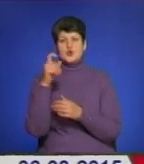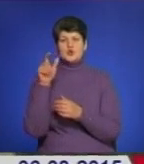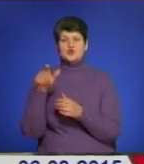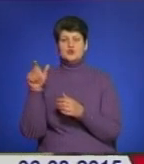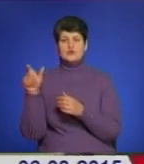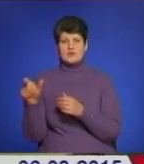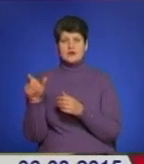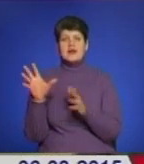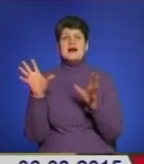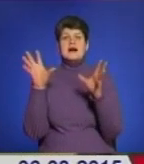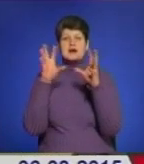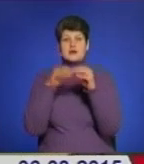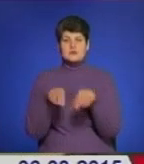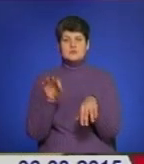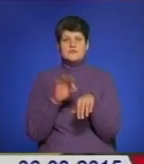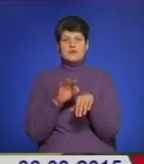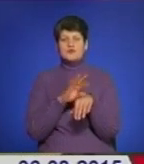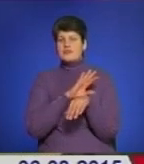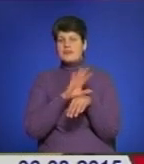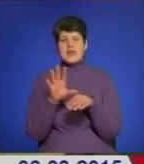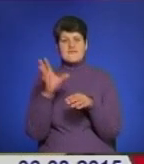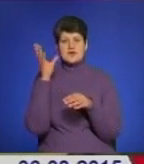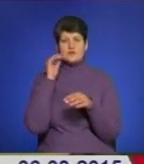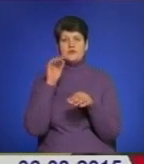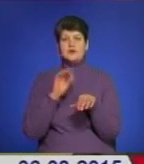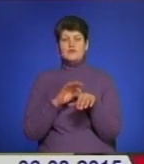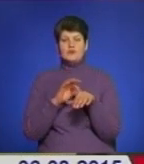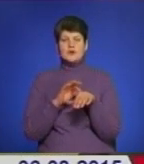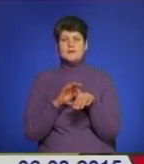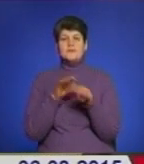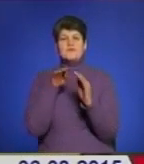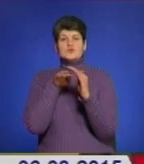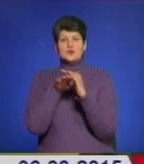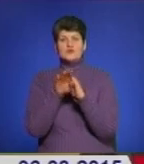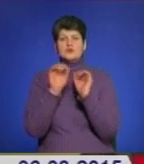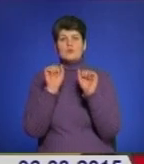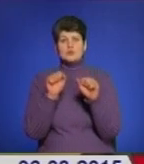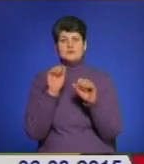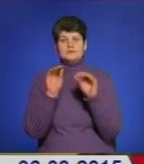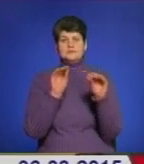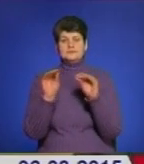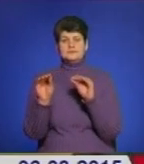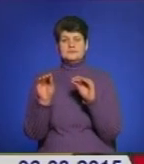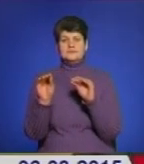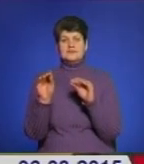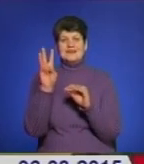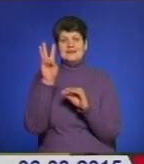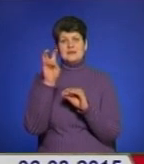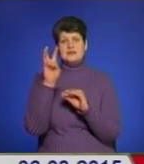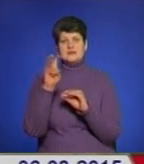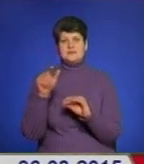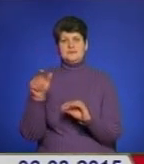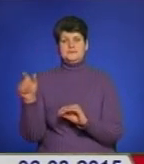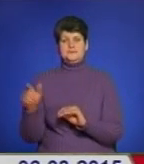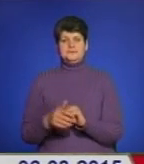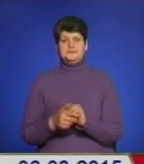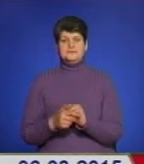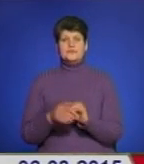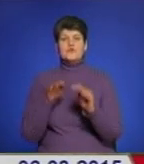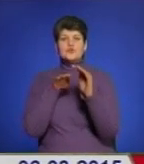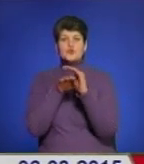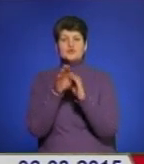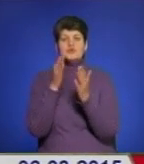враховуючи хворих. Якщо не враховуючи хворих, то в сховищі можна розмістити порядка 300 чоловік. У сховищі